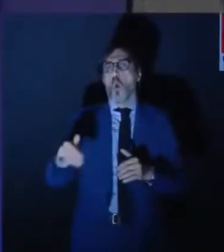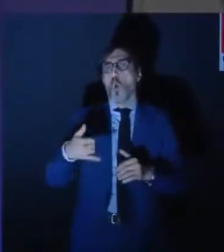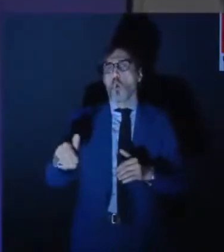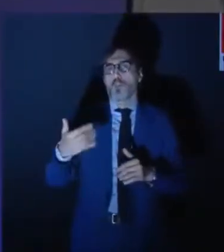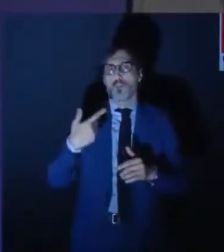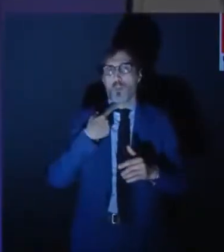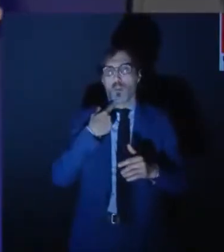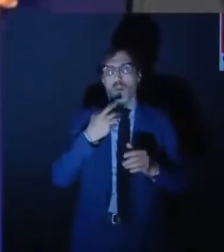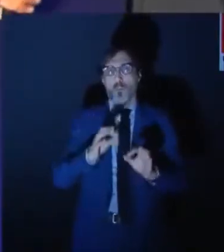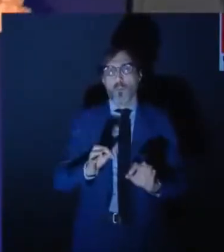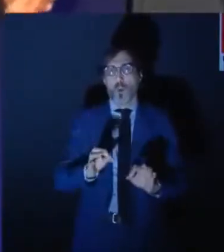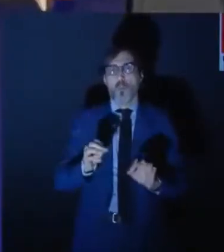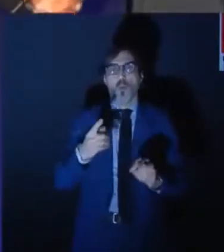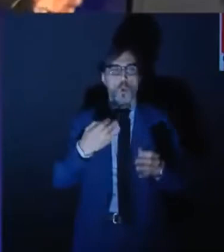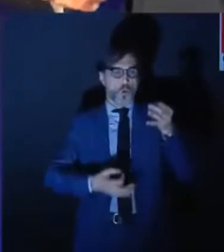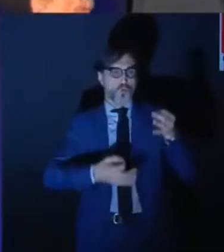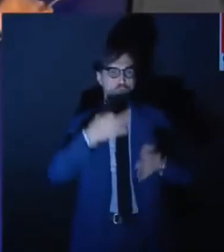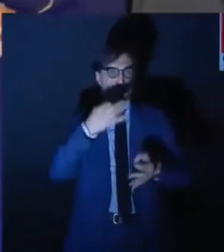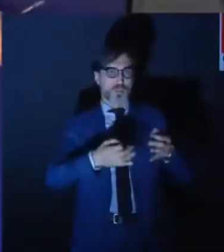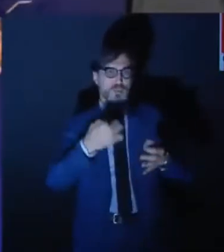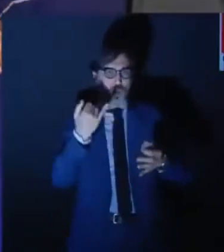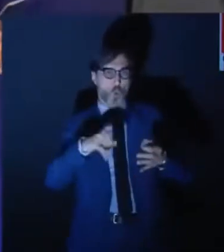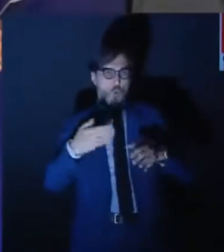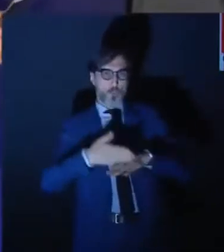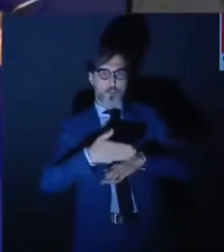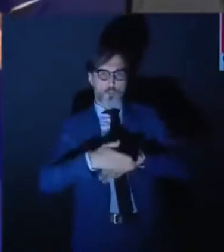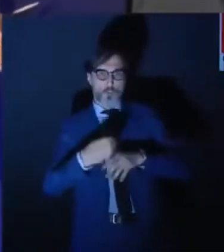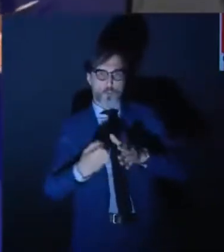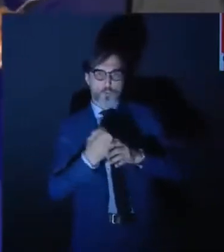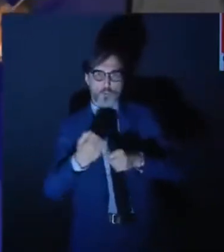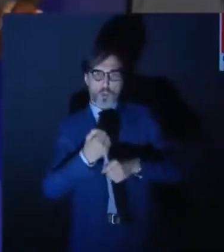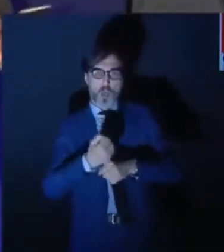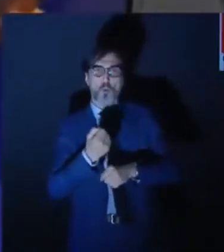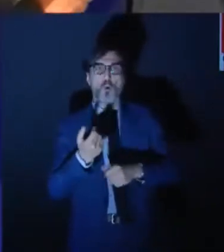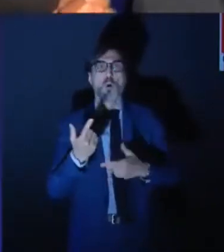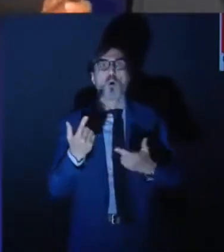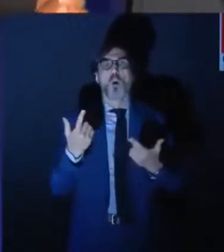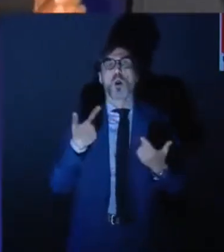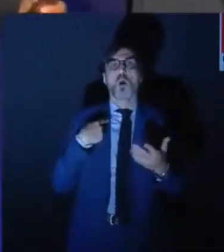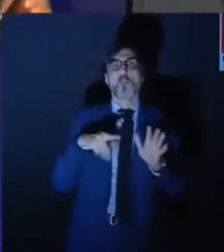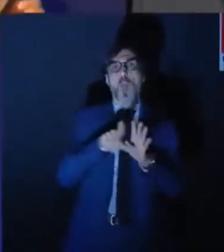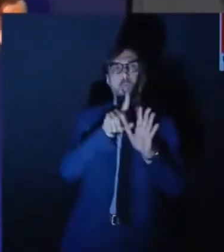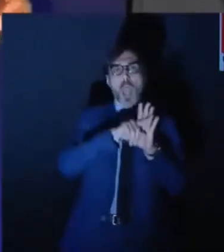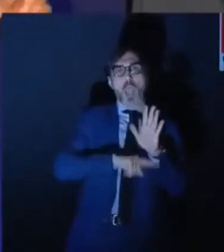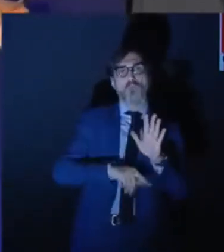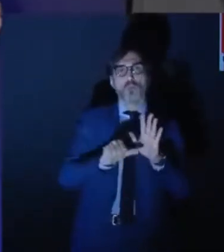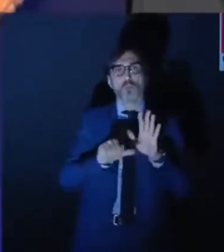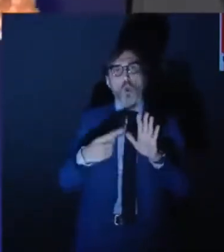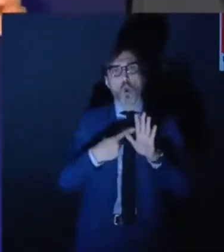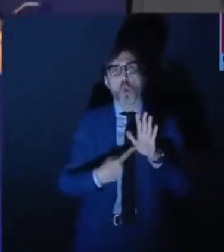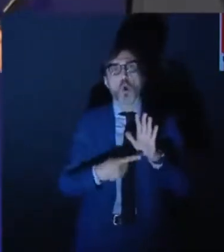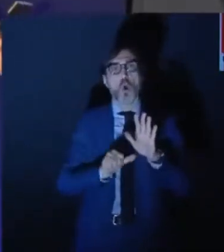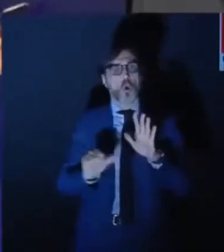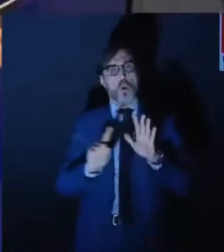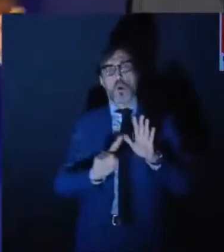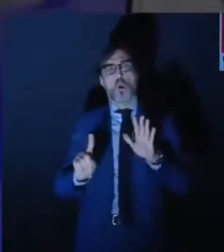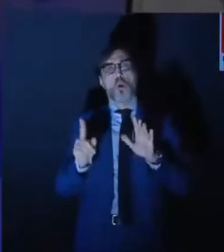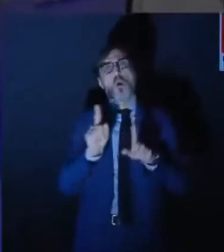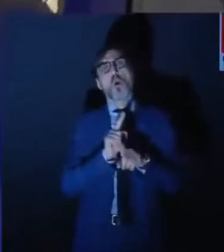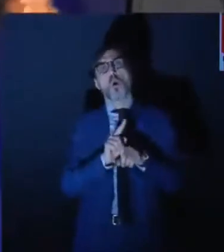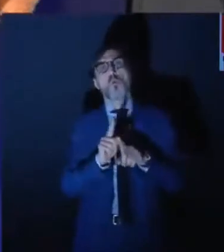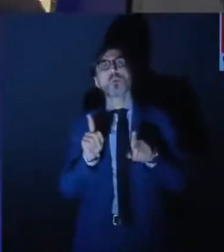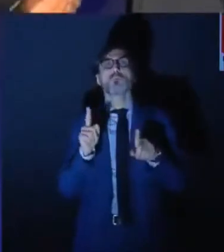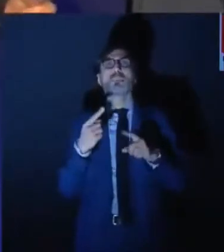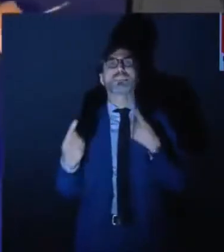anticipazioni di carattere giudiziario sugli ultimi infortuni sul lavoro non si tratta di norme non si tratta di come dire di un